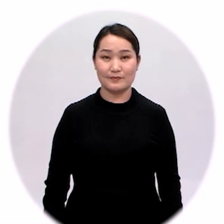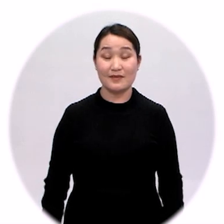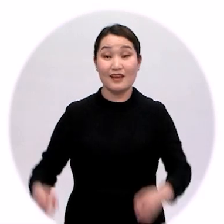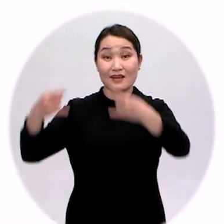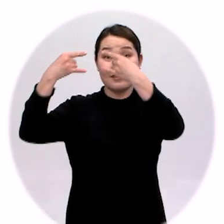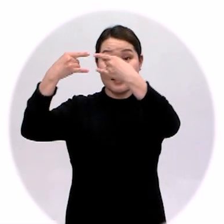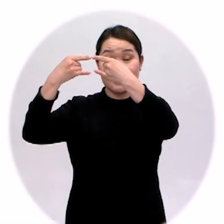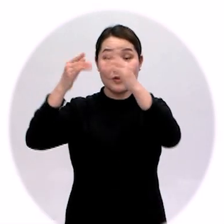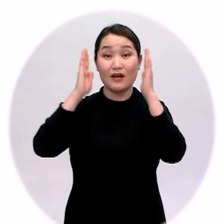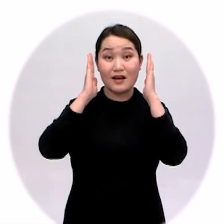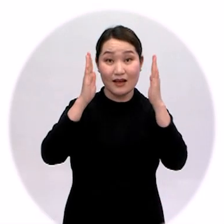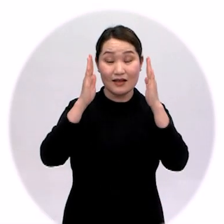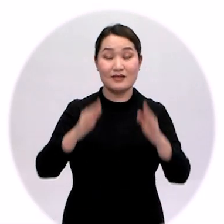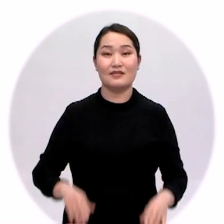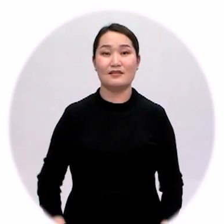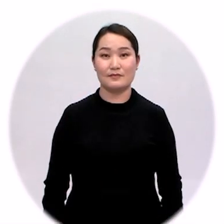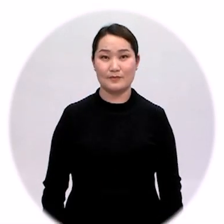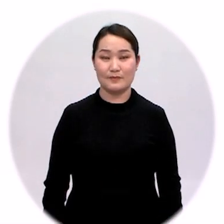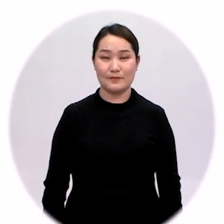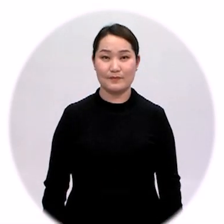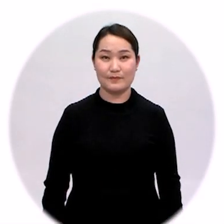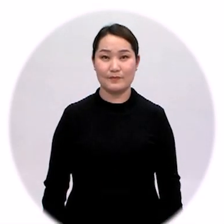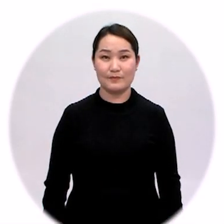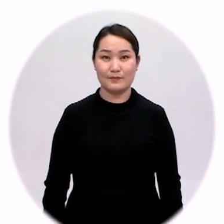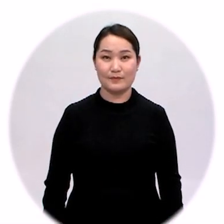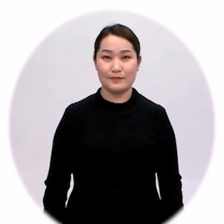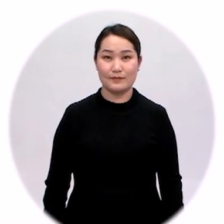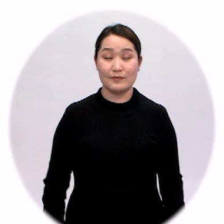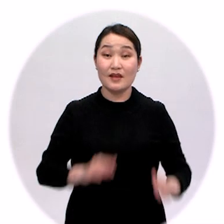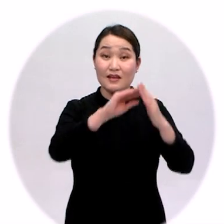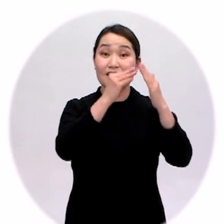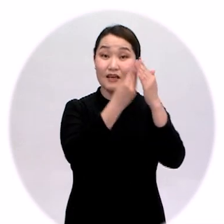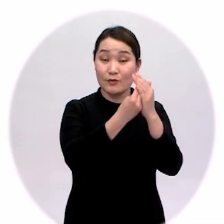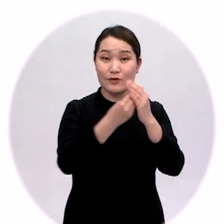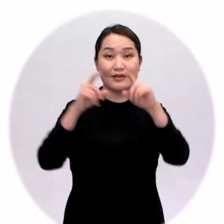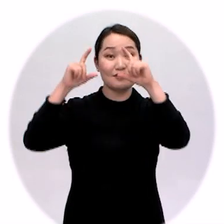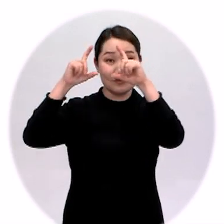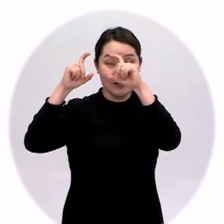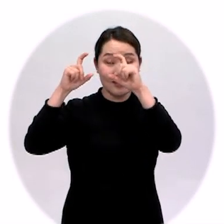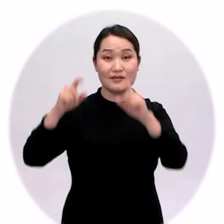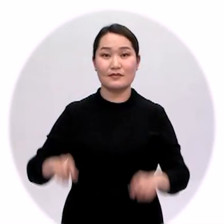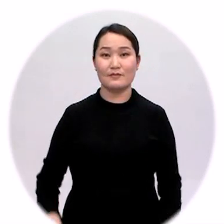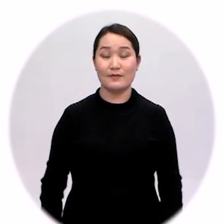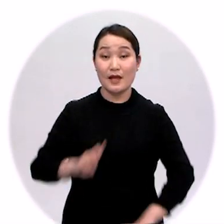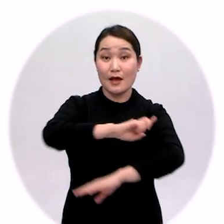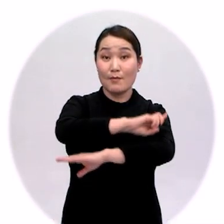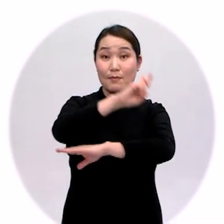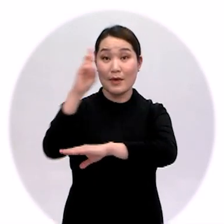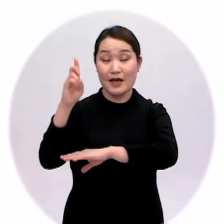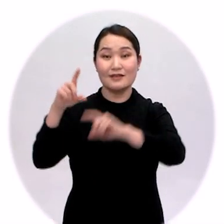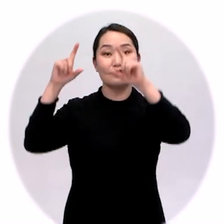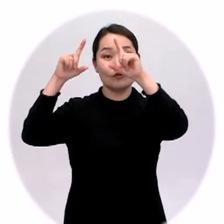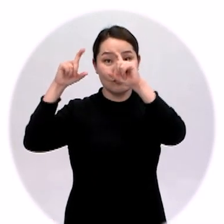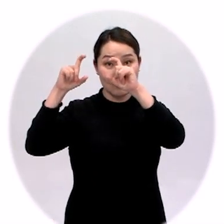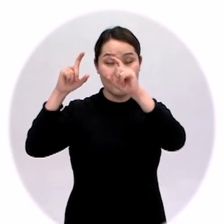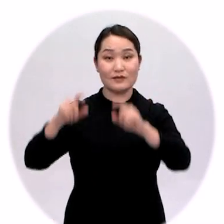Мөн дэлгэцэнд багш нь фото зургуудыг байрлуулсан байна. Гэр бүлийн фото зураг,